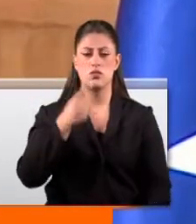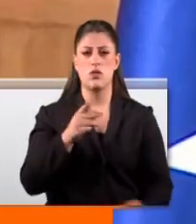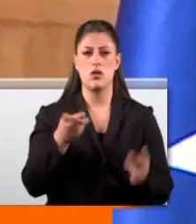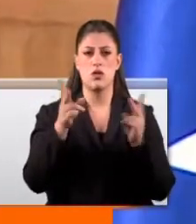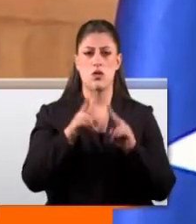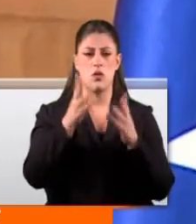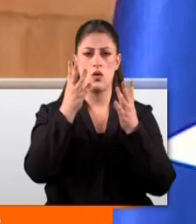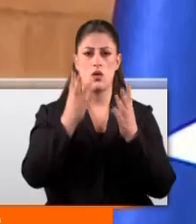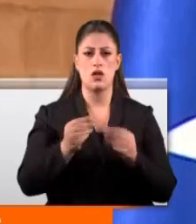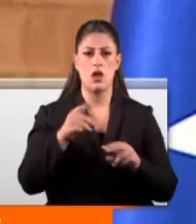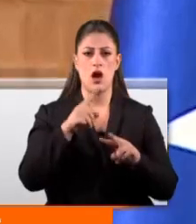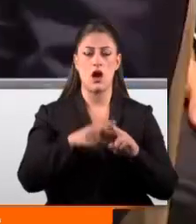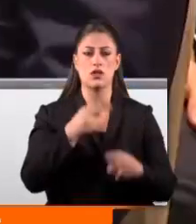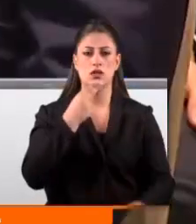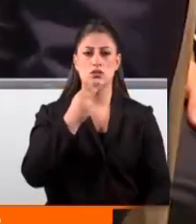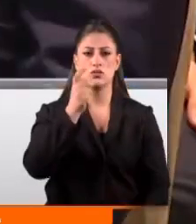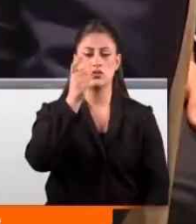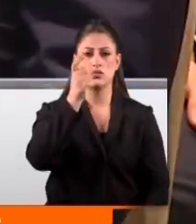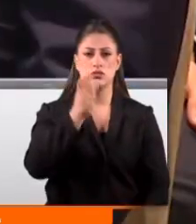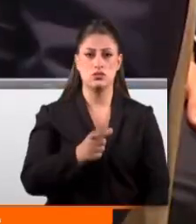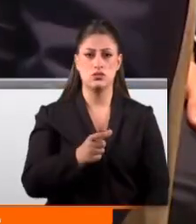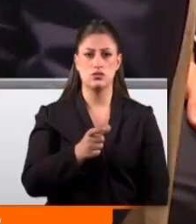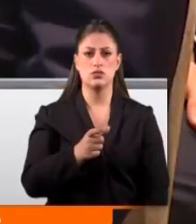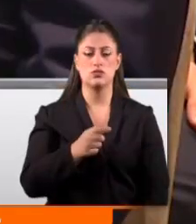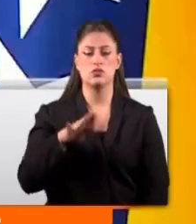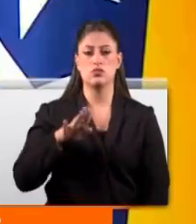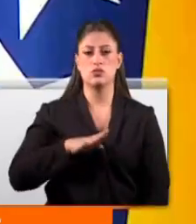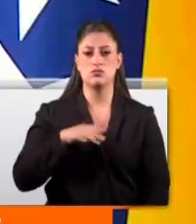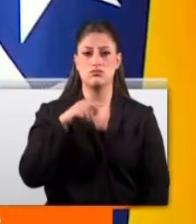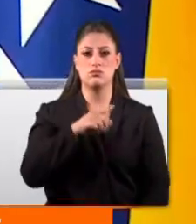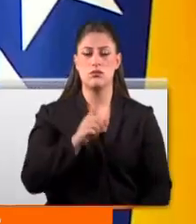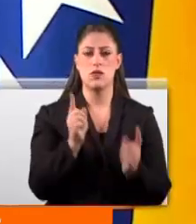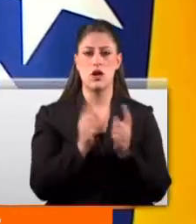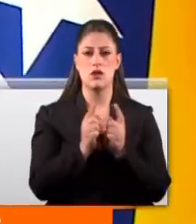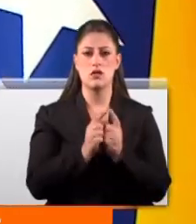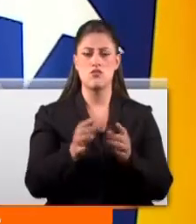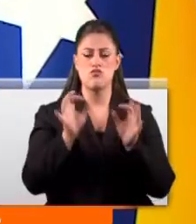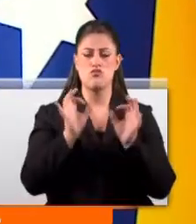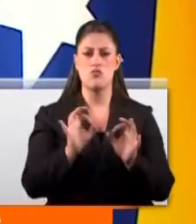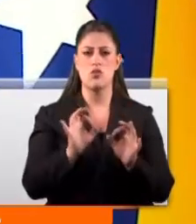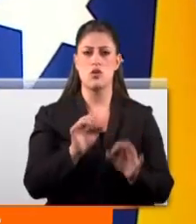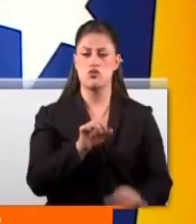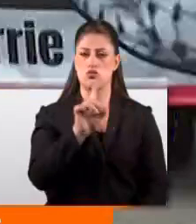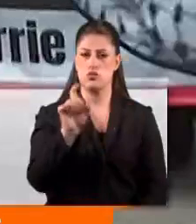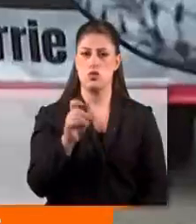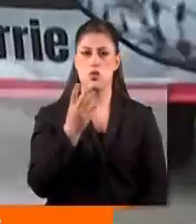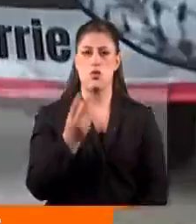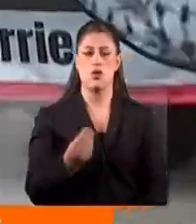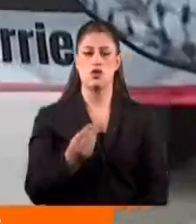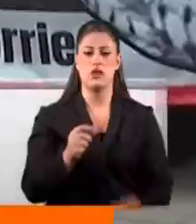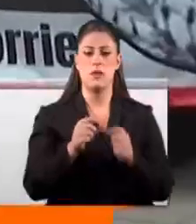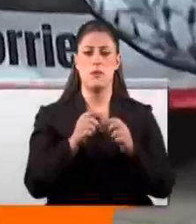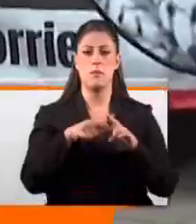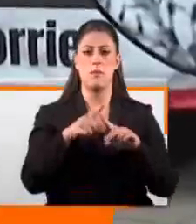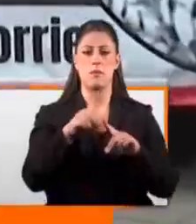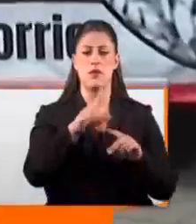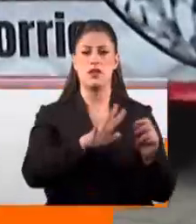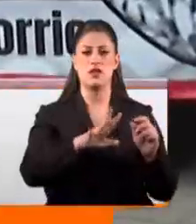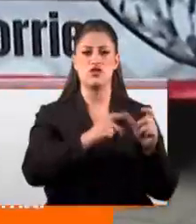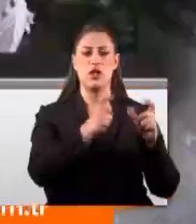öldürülen Ayşenur Ezgi Eygi evladımızın hesabını da mutlaka soracağız. Batı Şeria'da